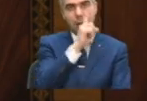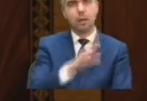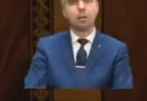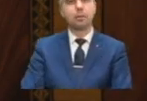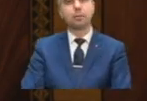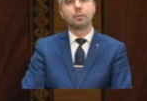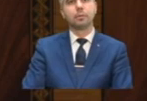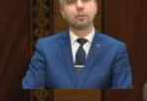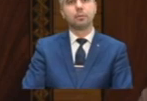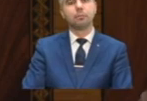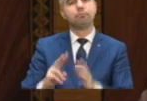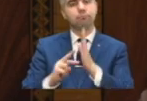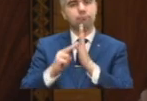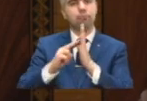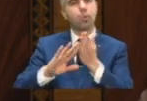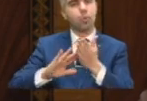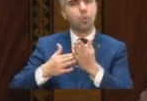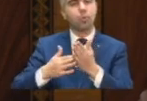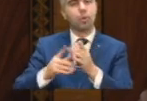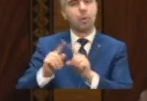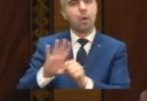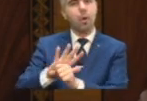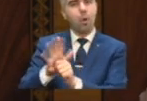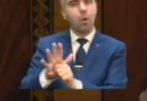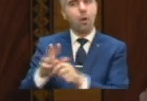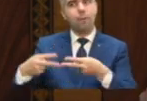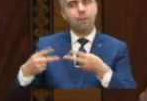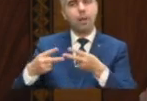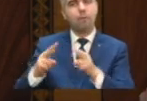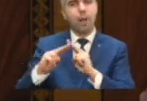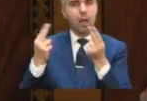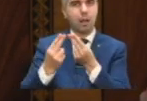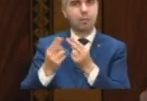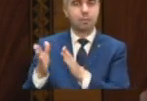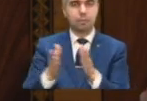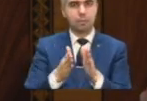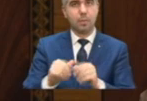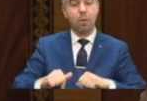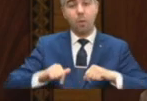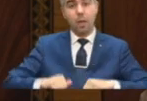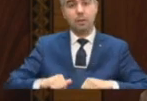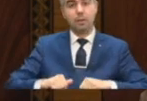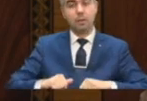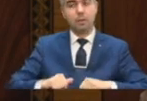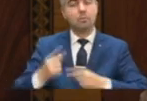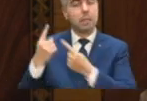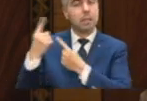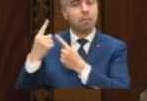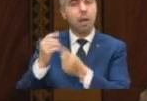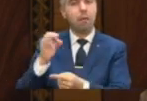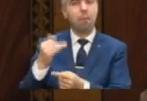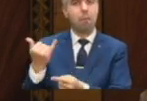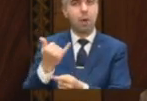يمكن نتغلبوا إن شاء الله بشكل نهائي على هذا الوباء الذي أصاب العالم. سيدة الوزيرة تتبعت بإمعان مداخلتكم،